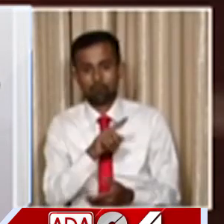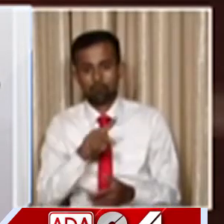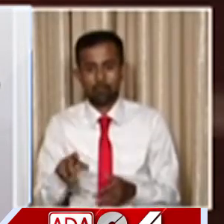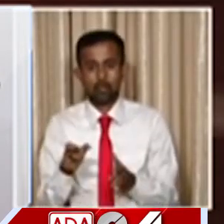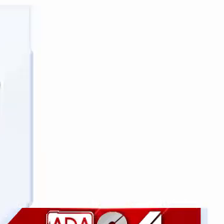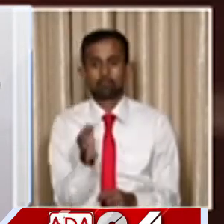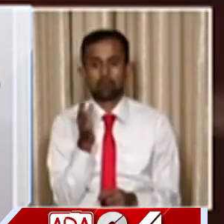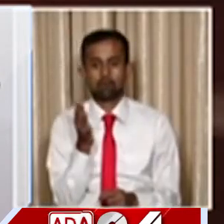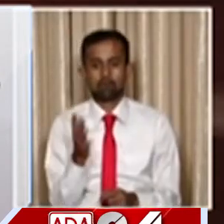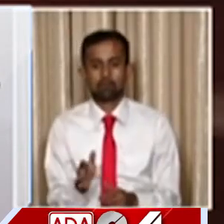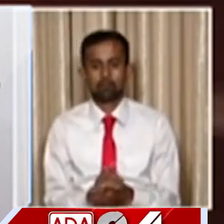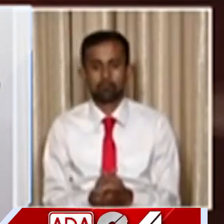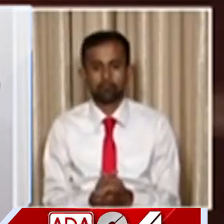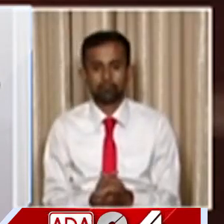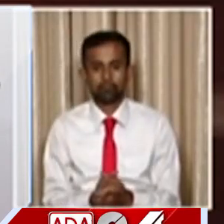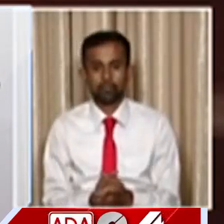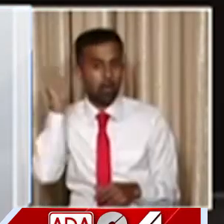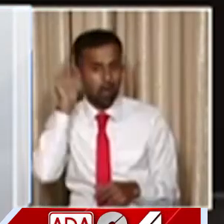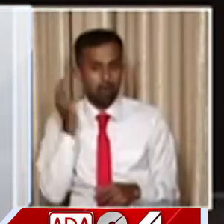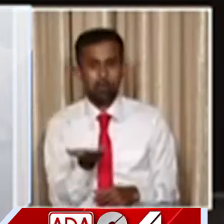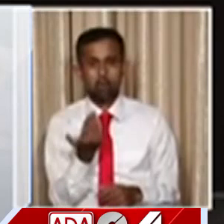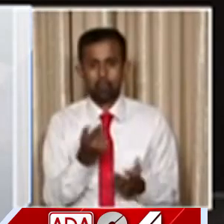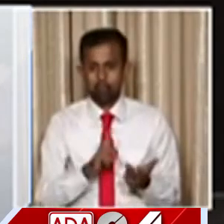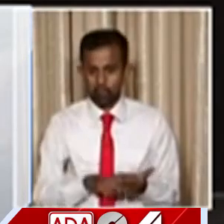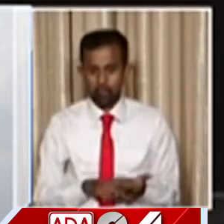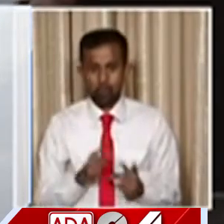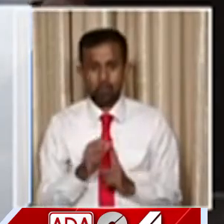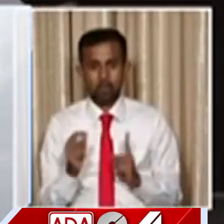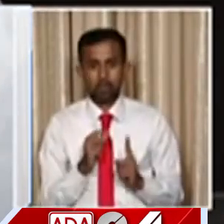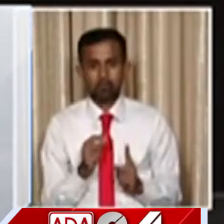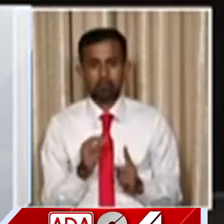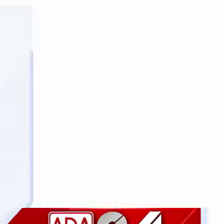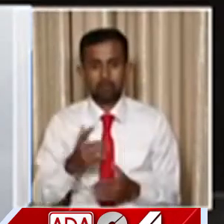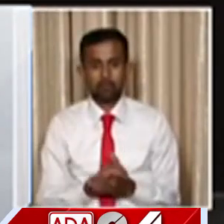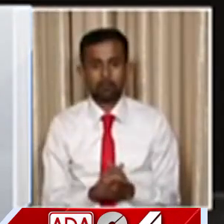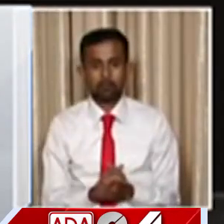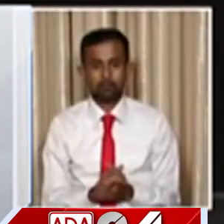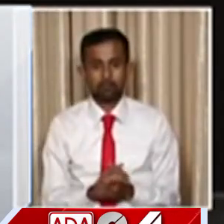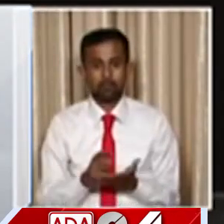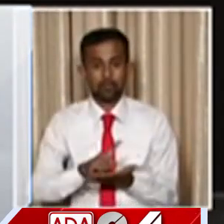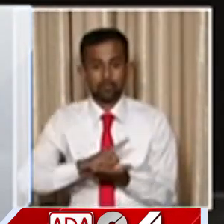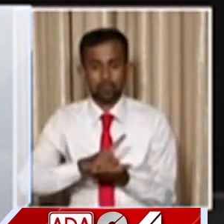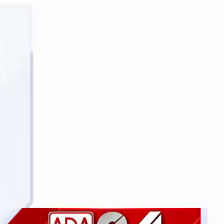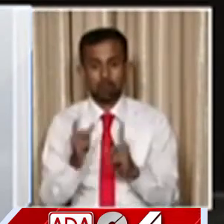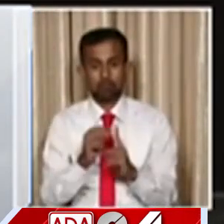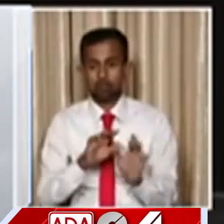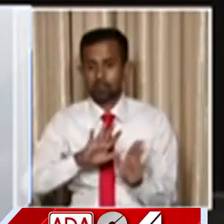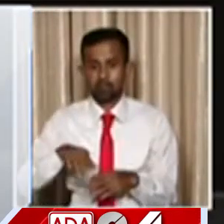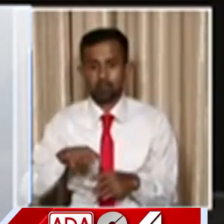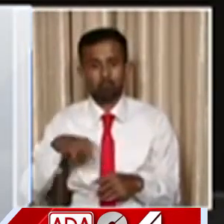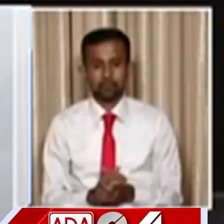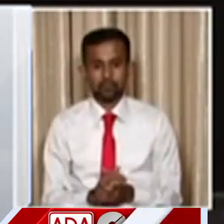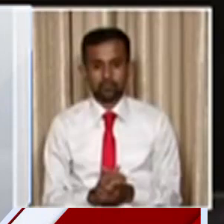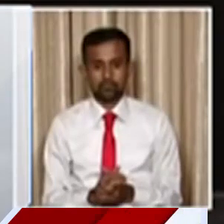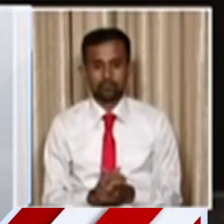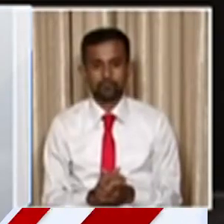අතුරු කමිටුවක් පත් කරන්නත්. ඉතින් එතන තමයි ක්‍රිකට් හිර වෙලා තියෙන්නේ. මේ පාර්ලිමේන්තුවේ අද දෙපැත්ත ඔක්කොම එකතු වෙලා තියෙනවා. ජාතික ජන බලවේගයේ හැර අනිත් පක්ෂ ඔක්කොම